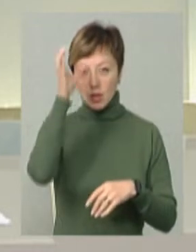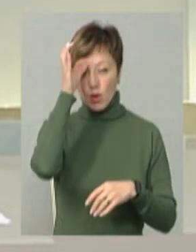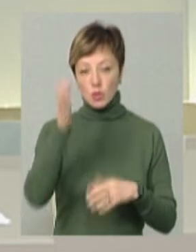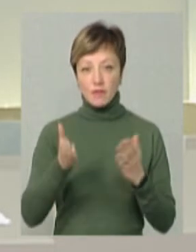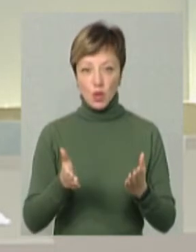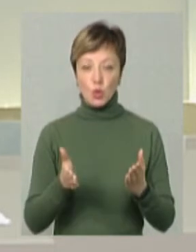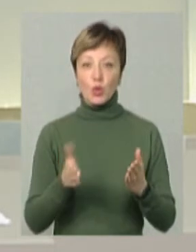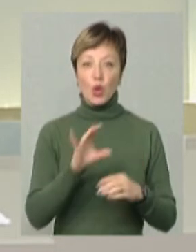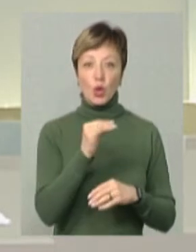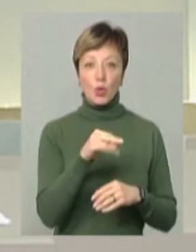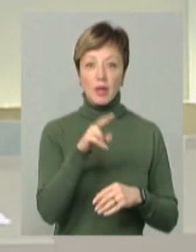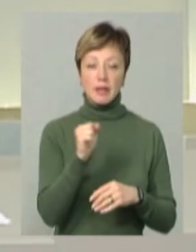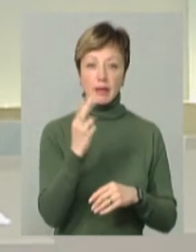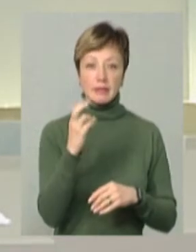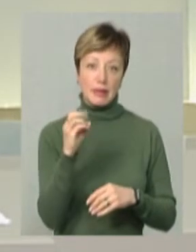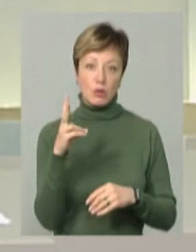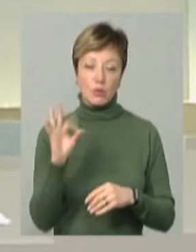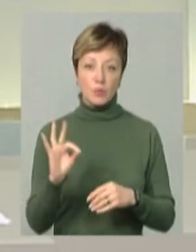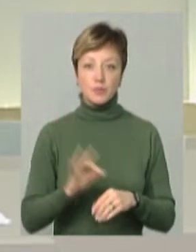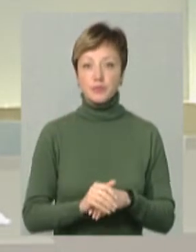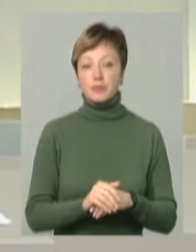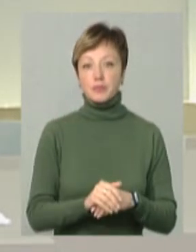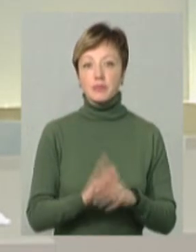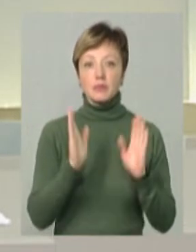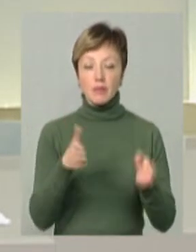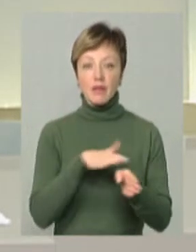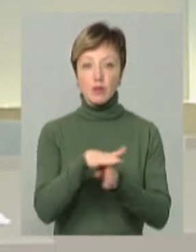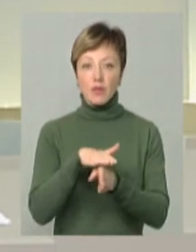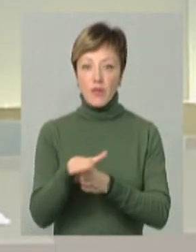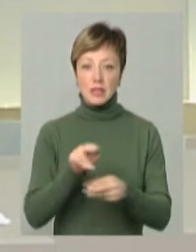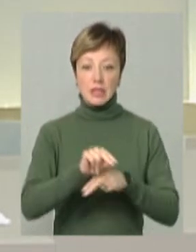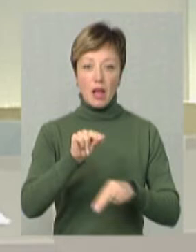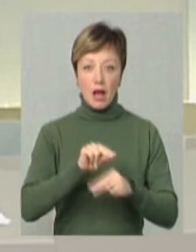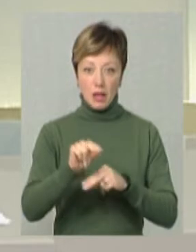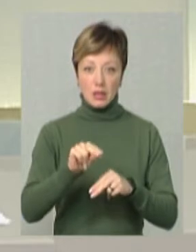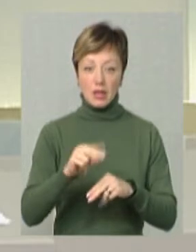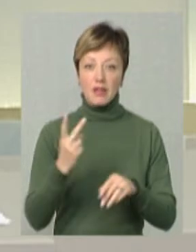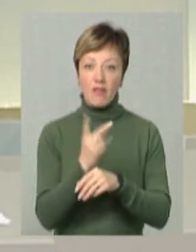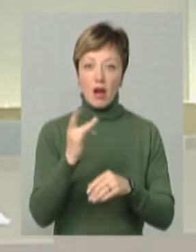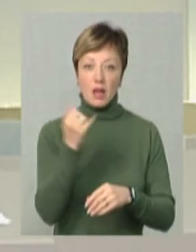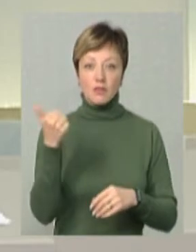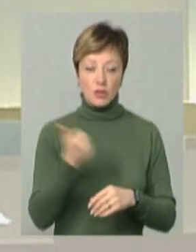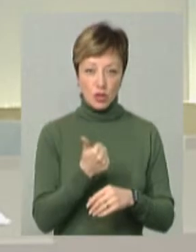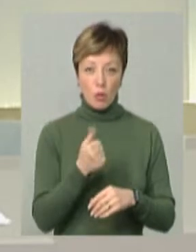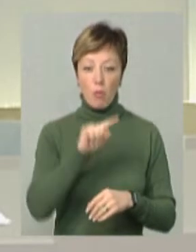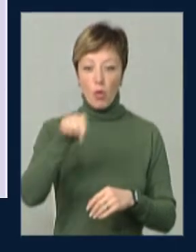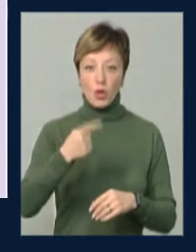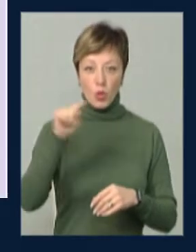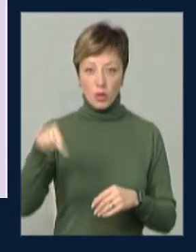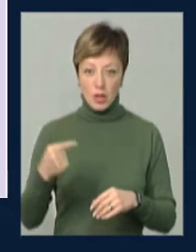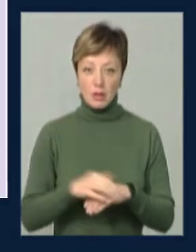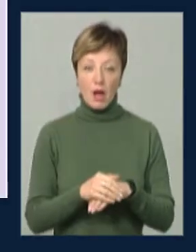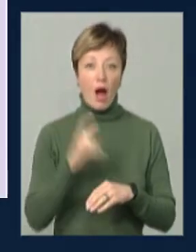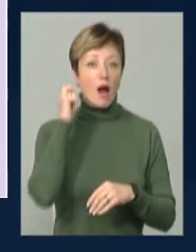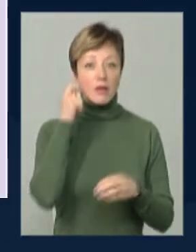освітою Юрій Даценко. І відбуватися будуть заняття два рази в тиждень по одній годині.